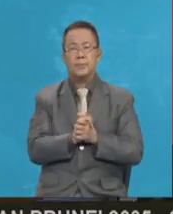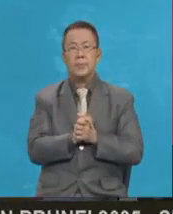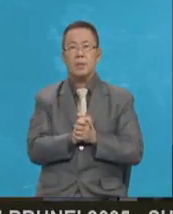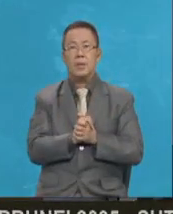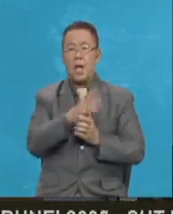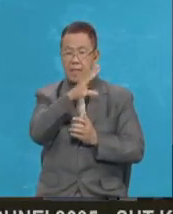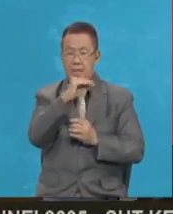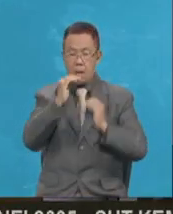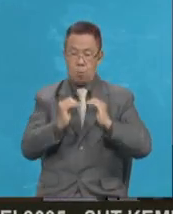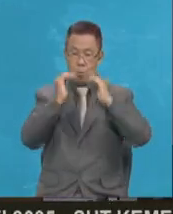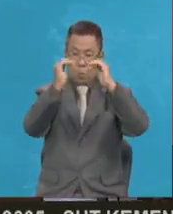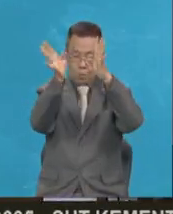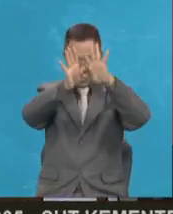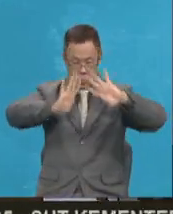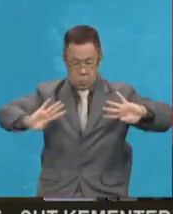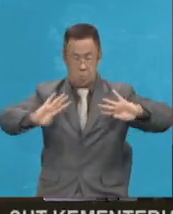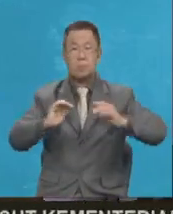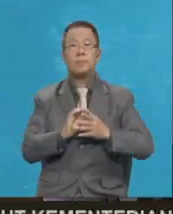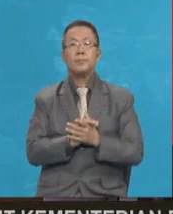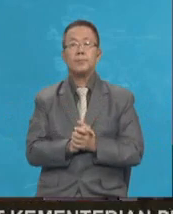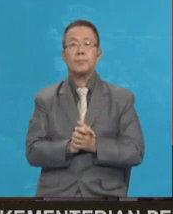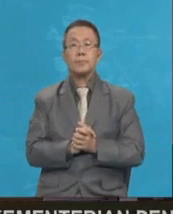dan pembangunan Asian